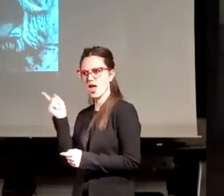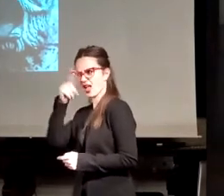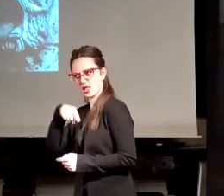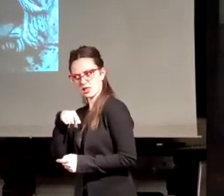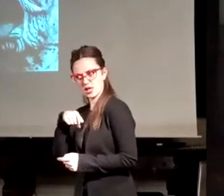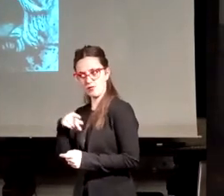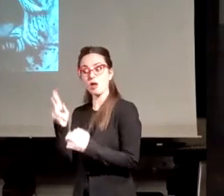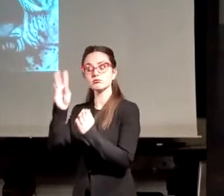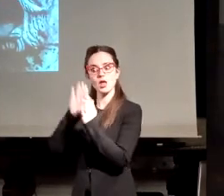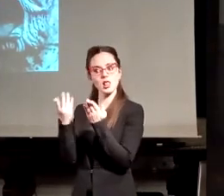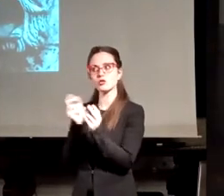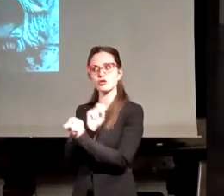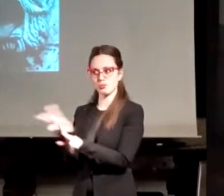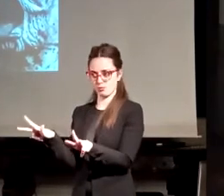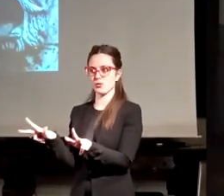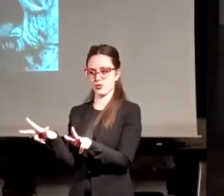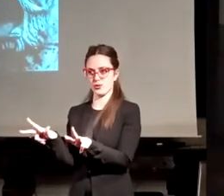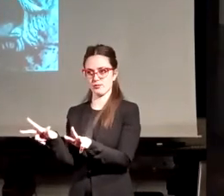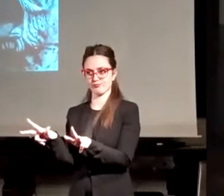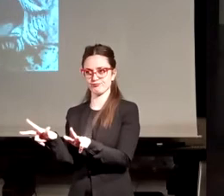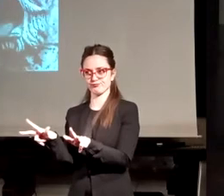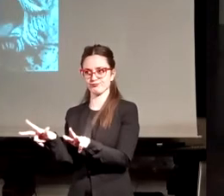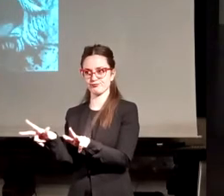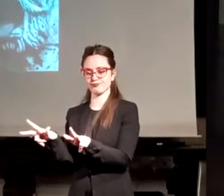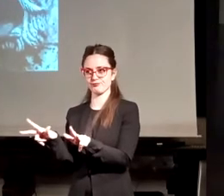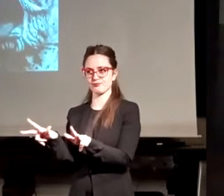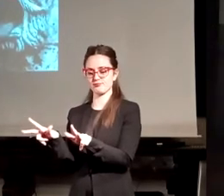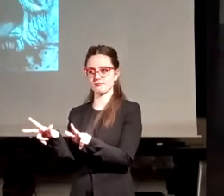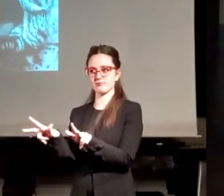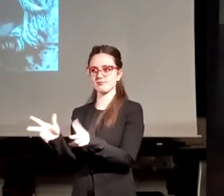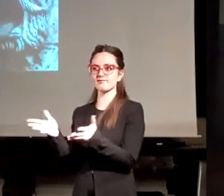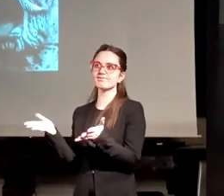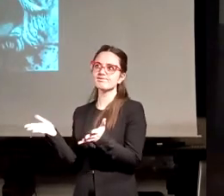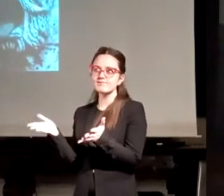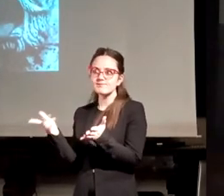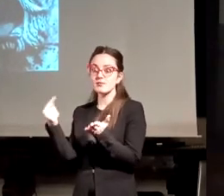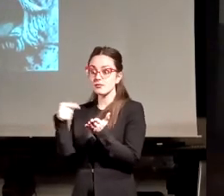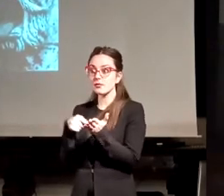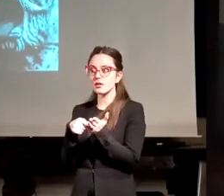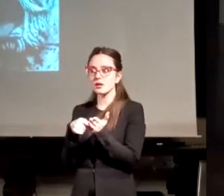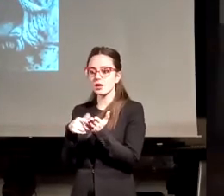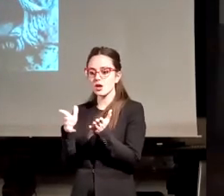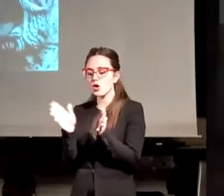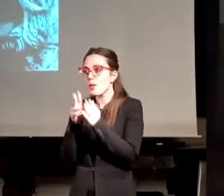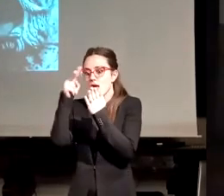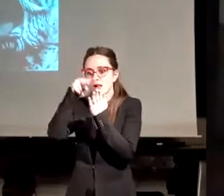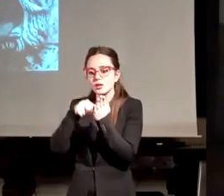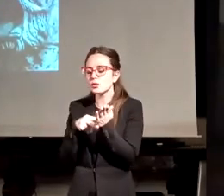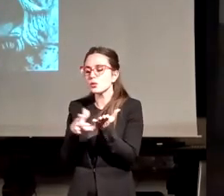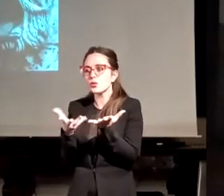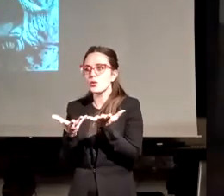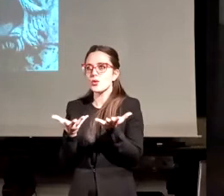e lui ha un po legato questa come se portasse con sé